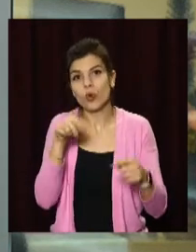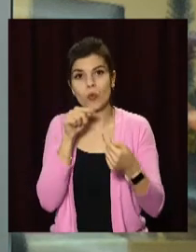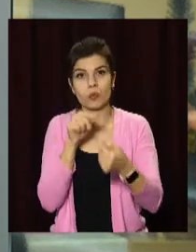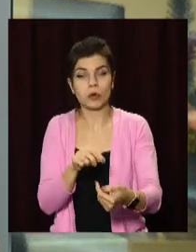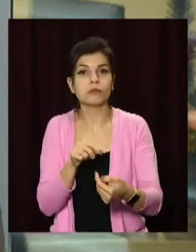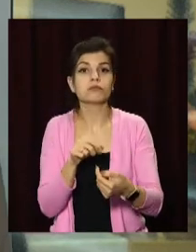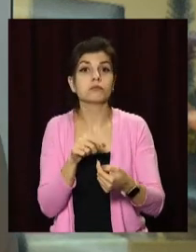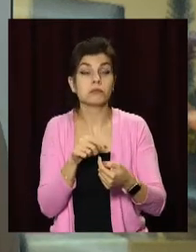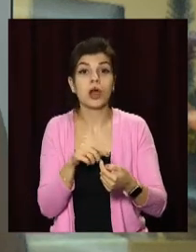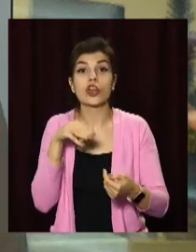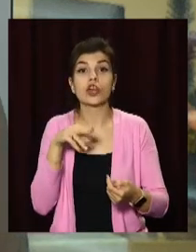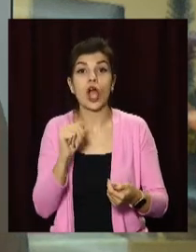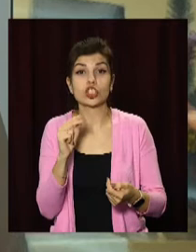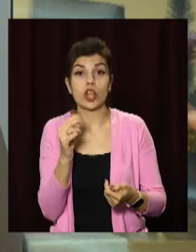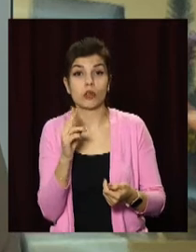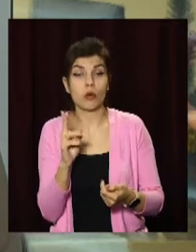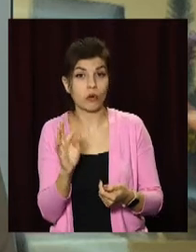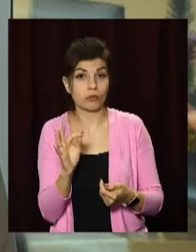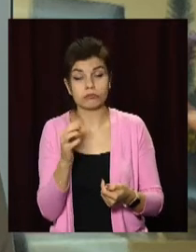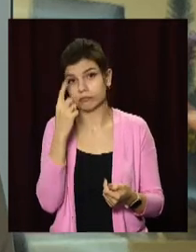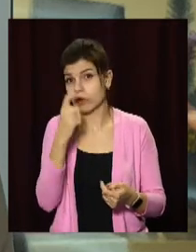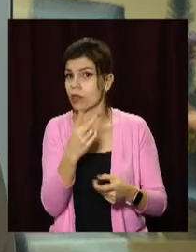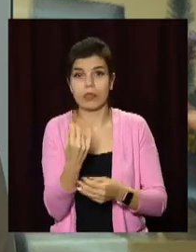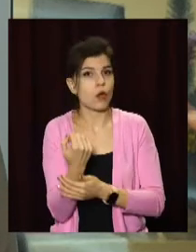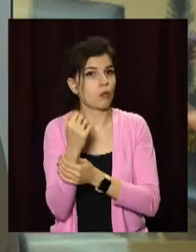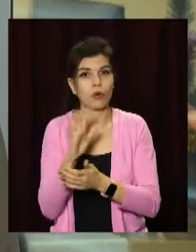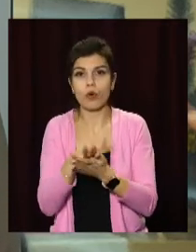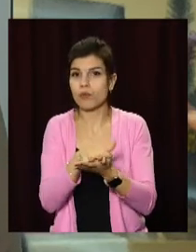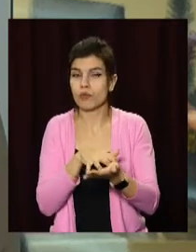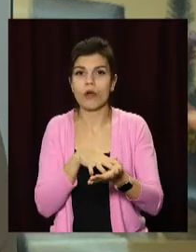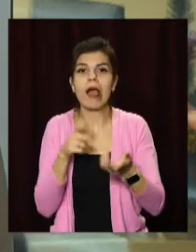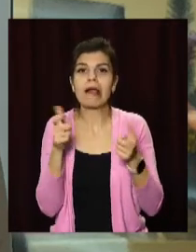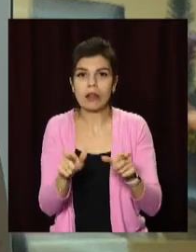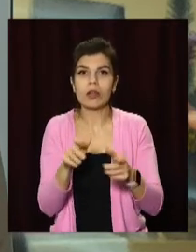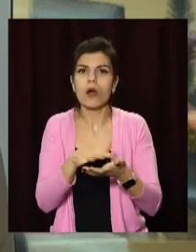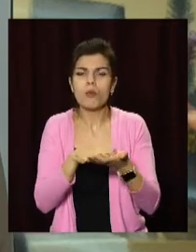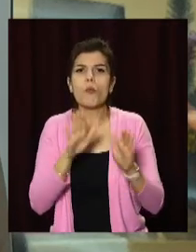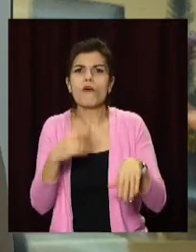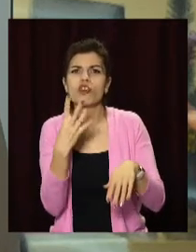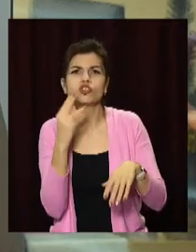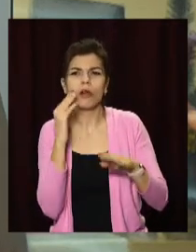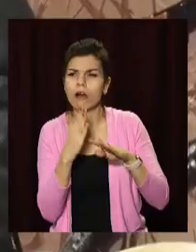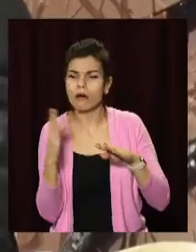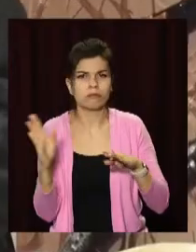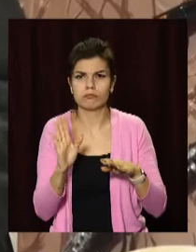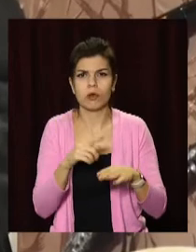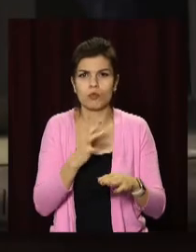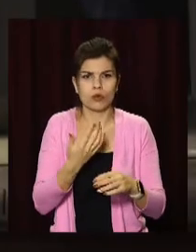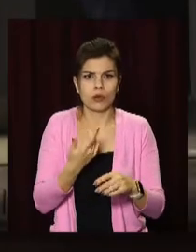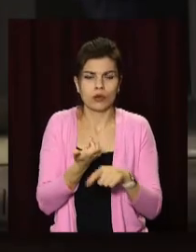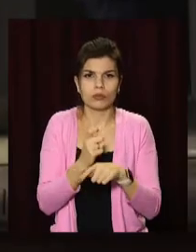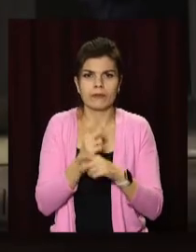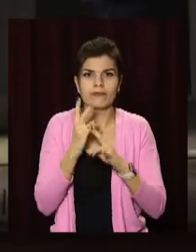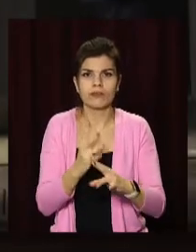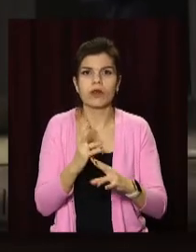Очільник відомства Олександр Ткаченко заявив, вони не підтримують продовження жорсткого карантину. За його словами, це нанесе непоправної